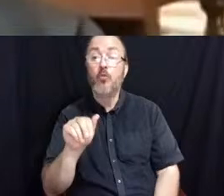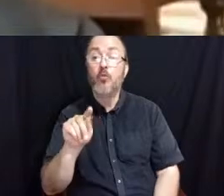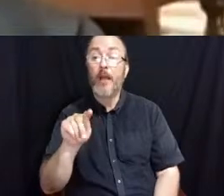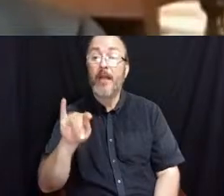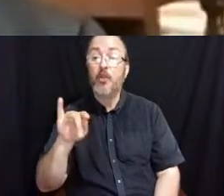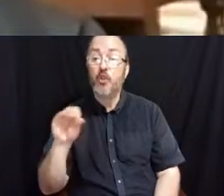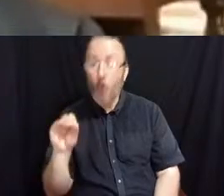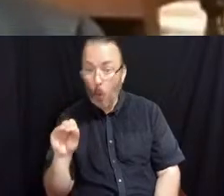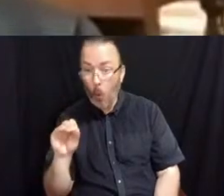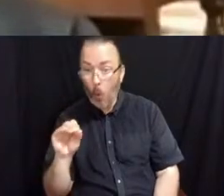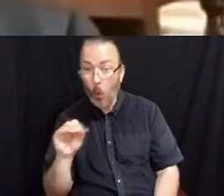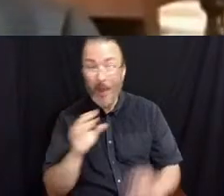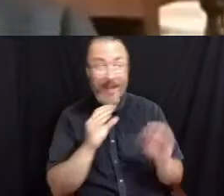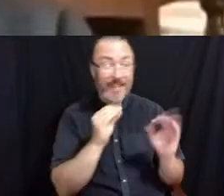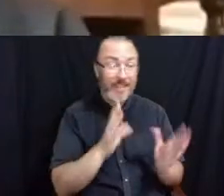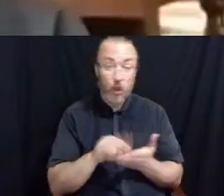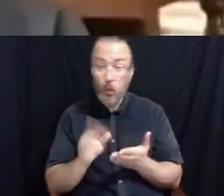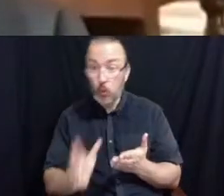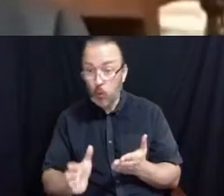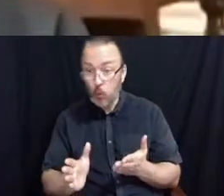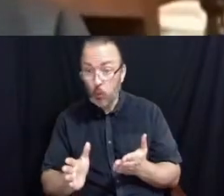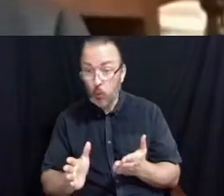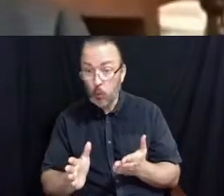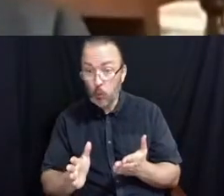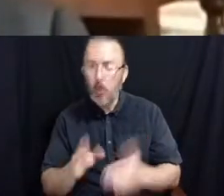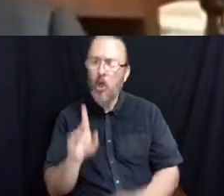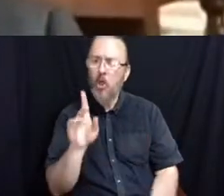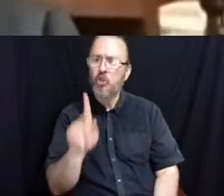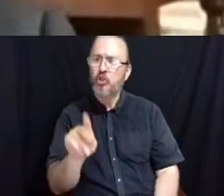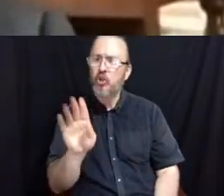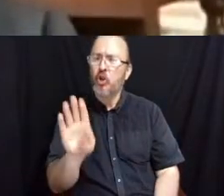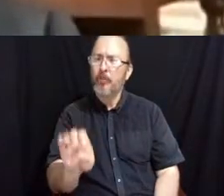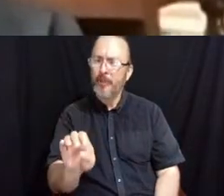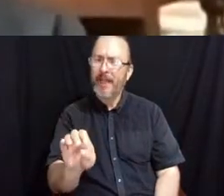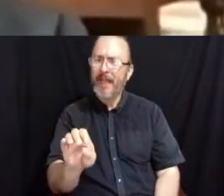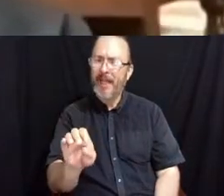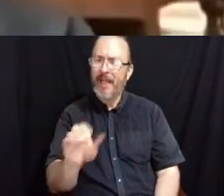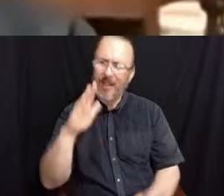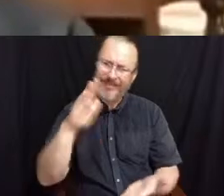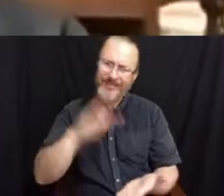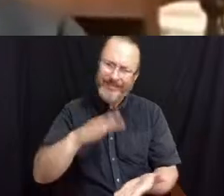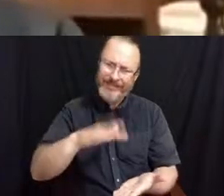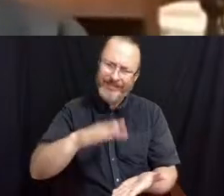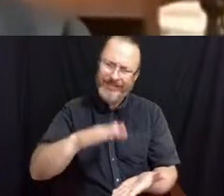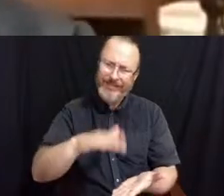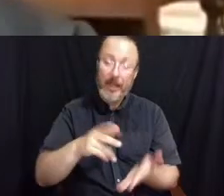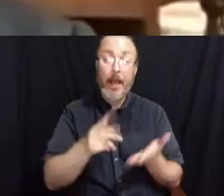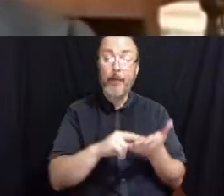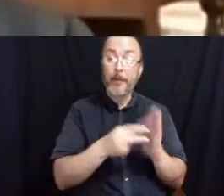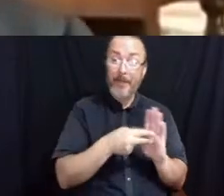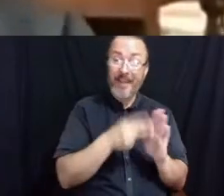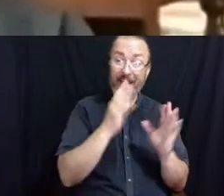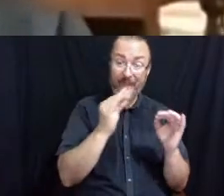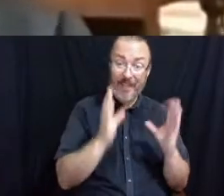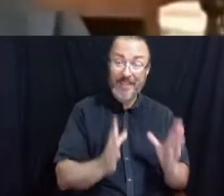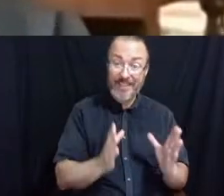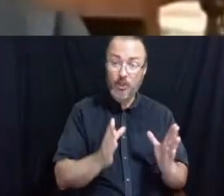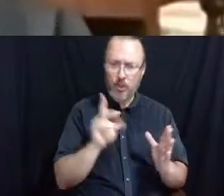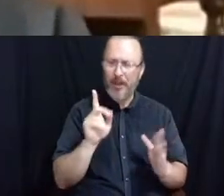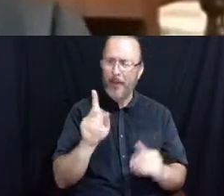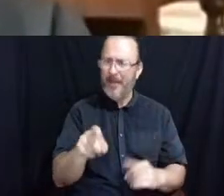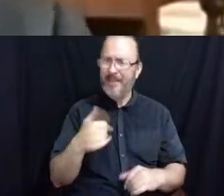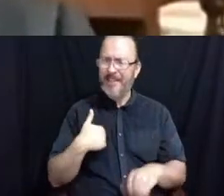d'apprentissage. Le ratio entre enseignant et élève doit être plus faible afin que